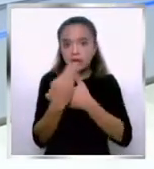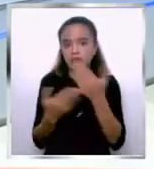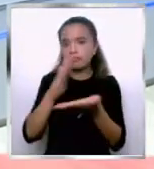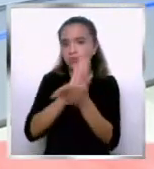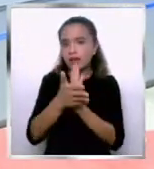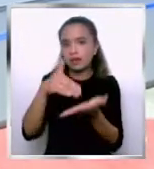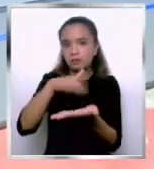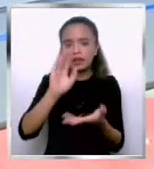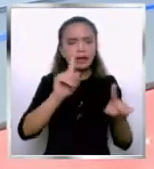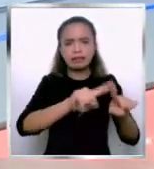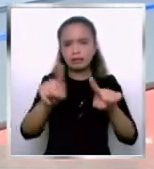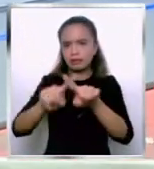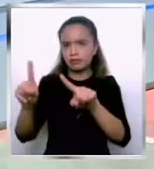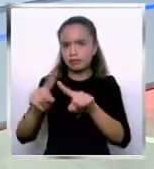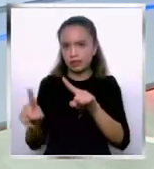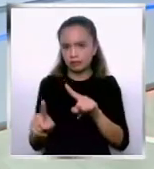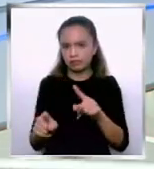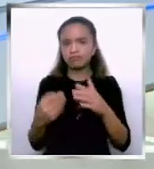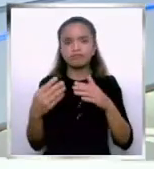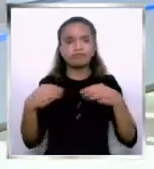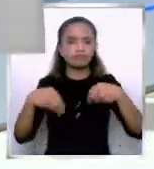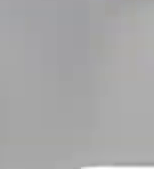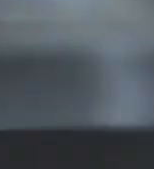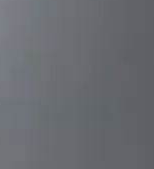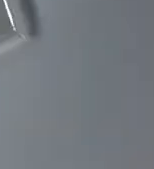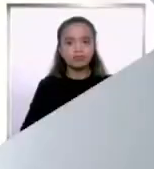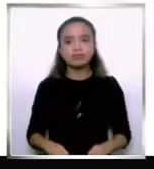bilihin. At yan po ang tinutukan ni Bernadette Reyes.